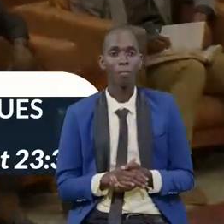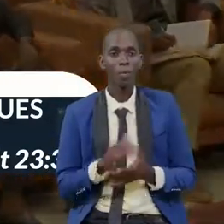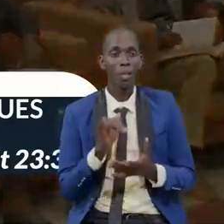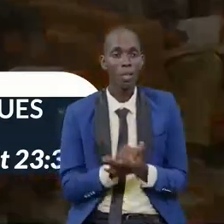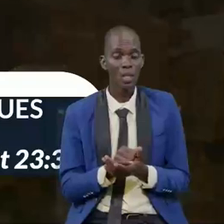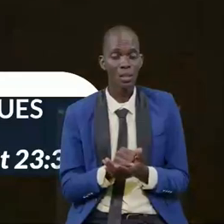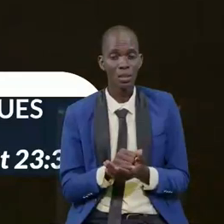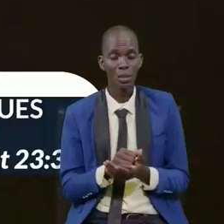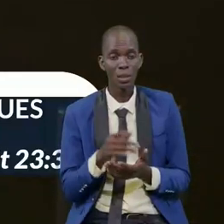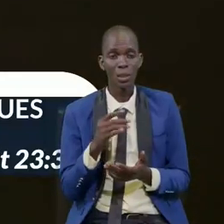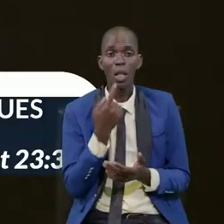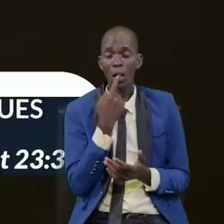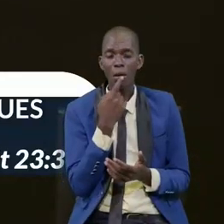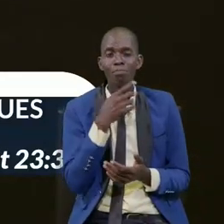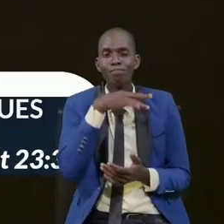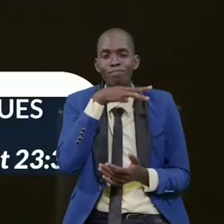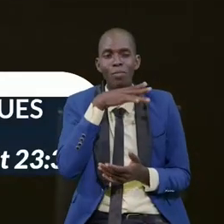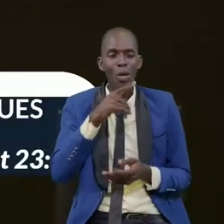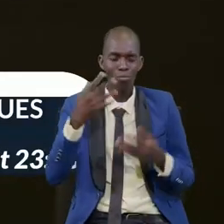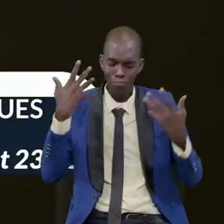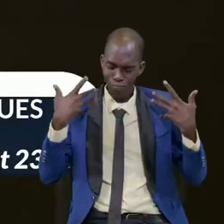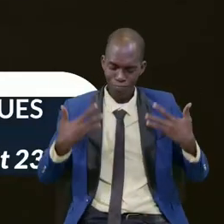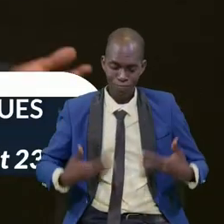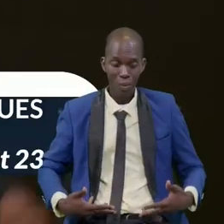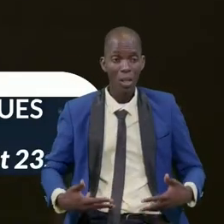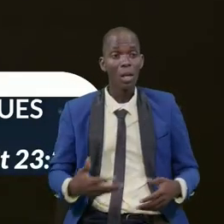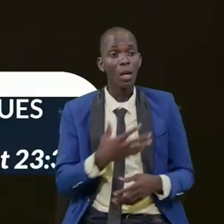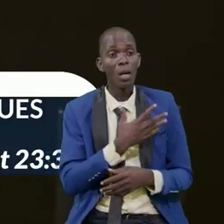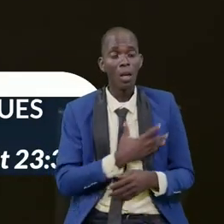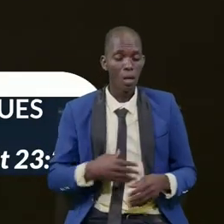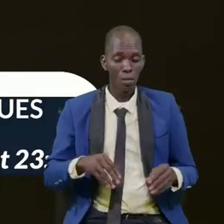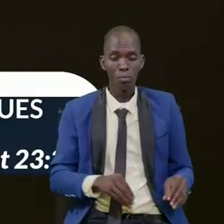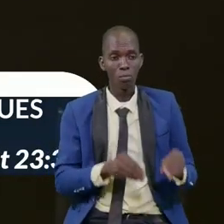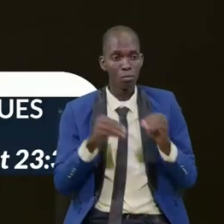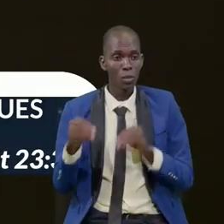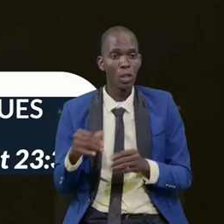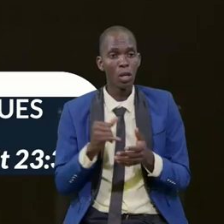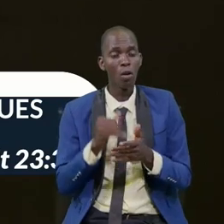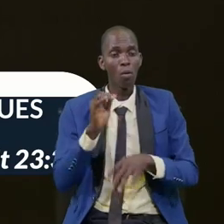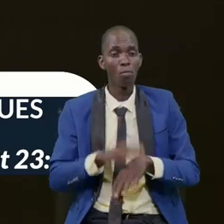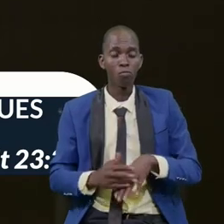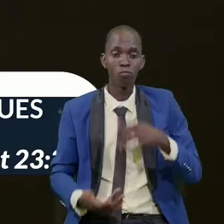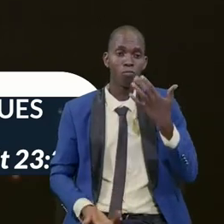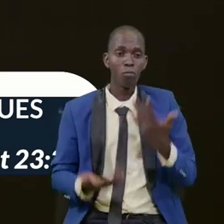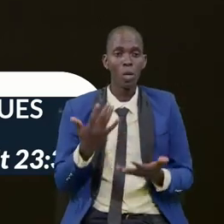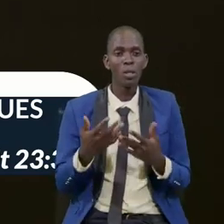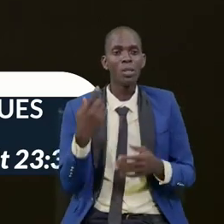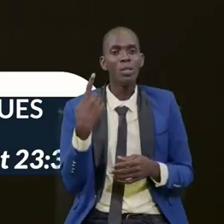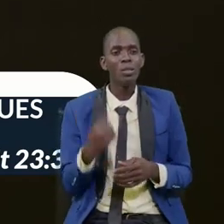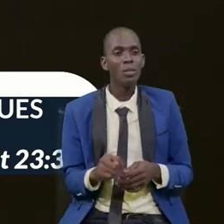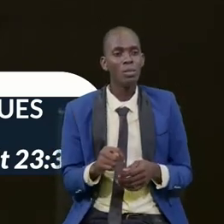souillant tout le corps et enflammant le cours